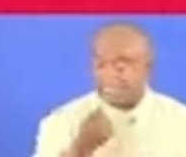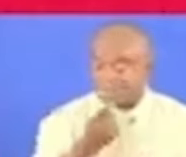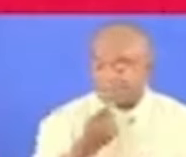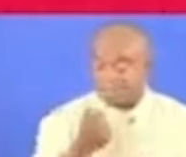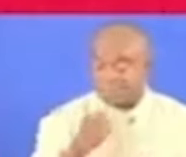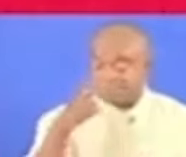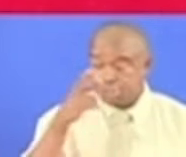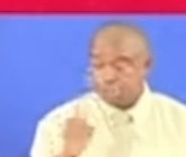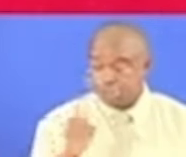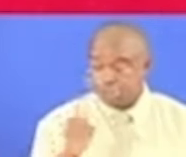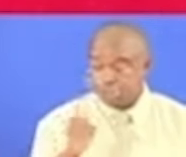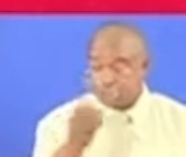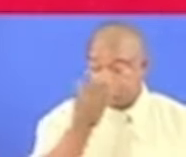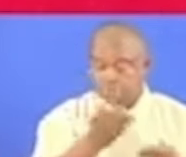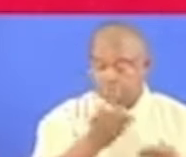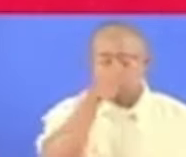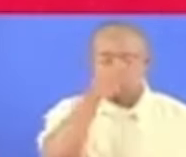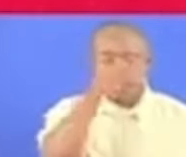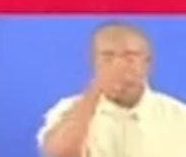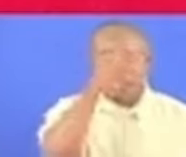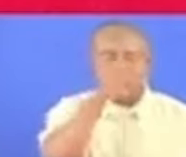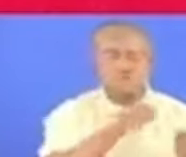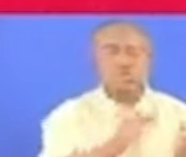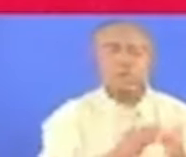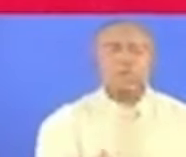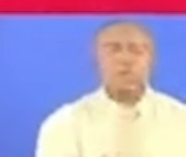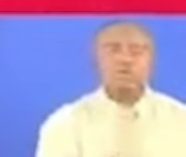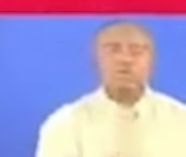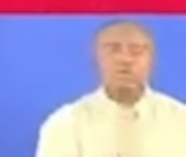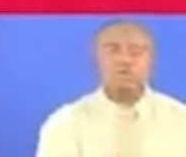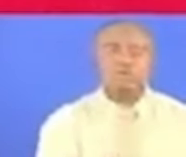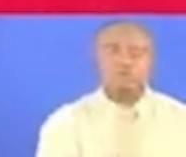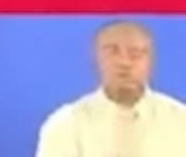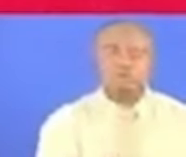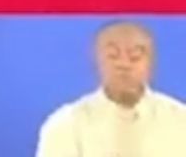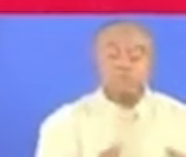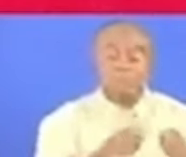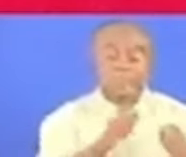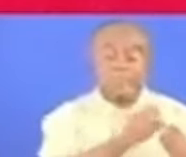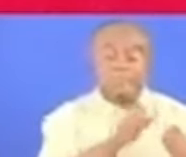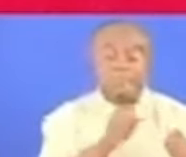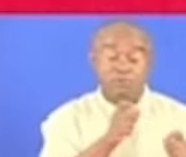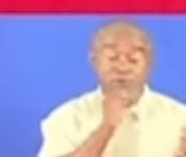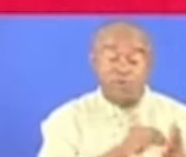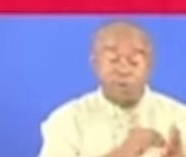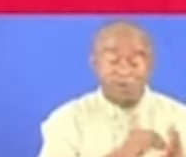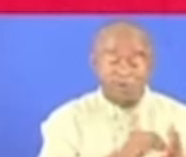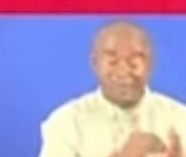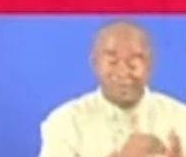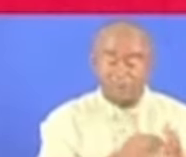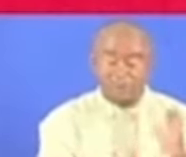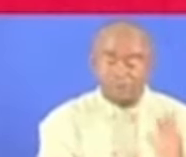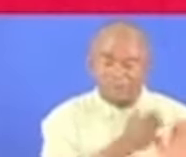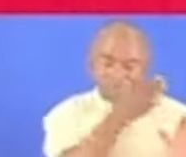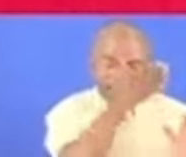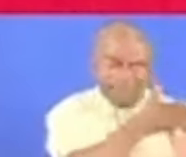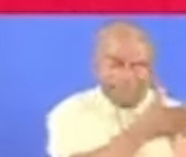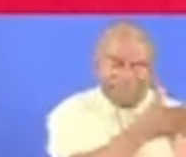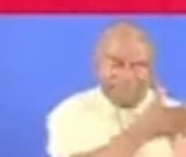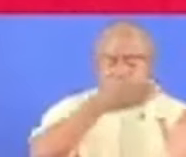Ina kiwo cha juu Peke HIV Kama ilish kuwa kif kiwo Ya kiwo cha chini